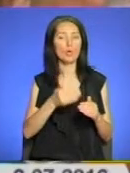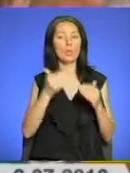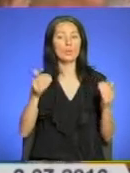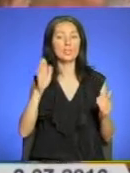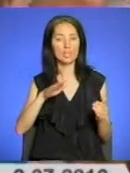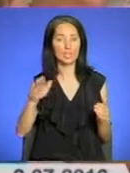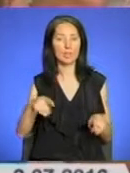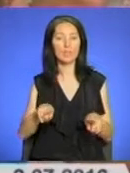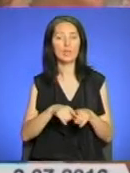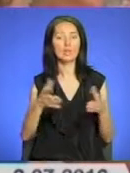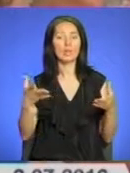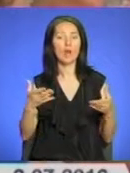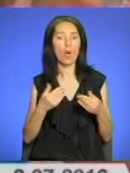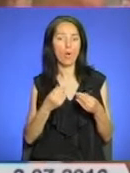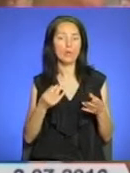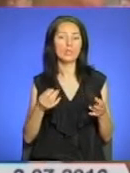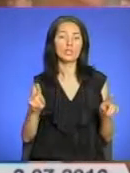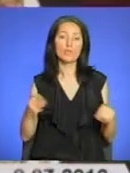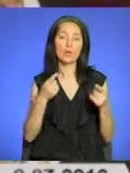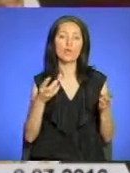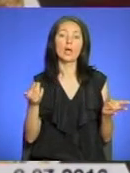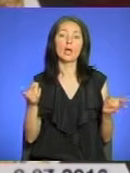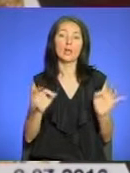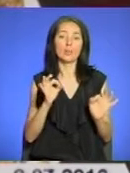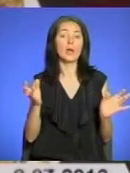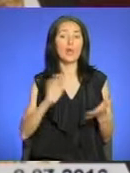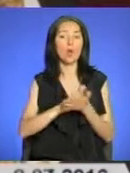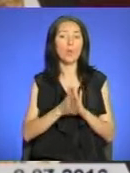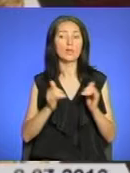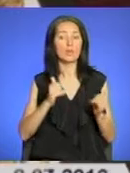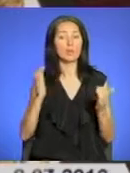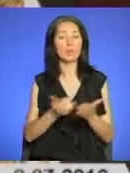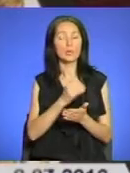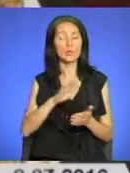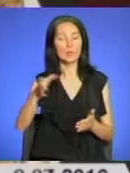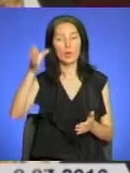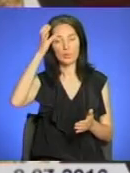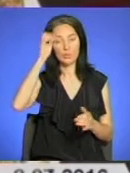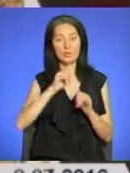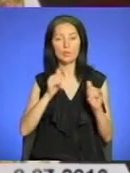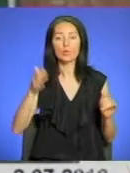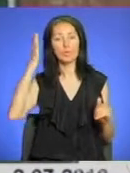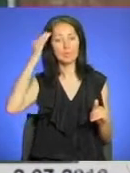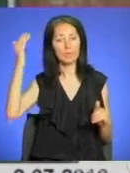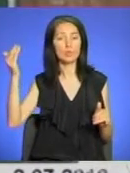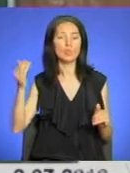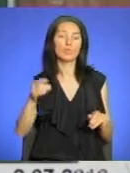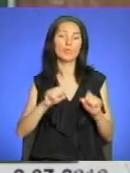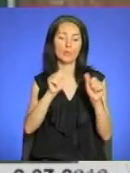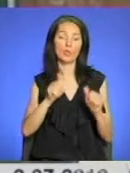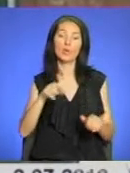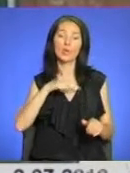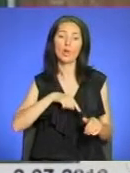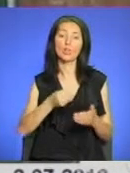враховують створення сприятливих умов для здобуття дітьми освіти, розвитку їх творчих здібностей, формування моральних цінностей. У 2016 році